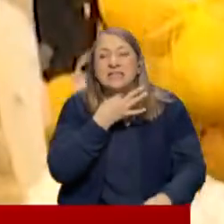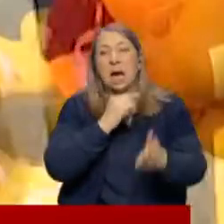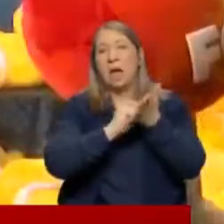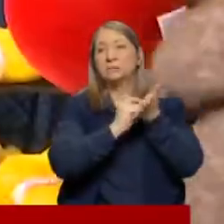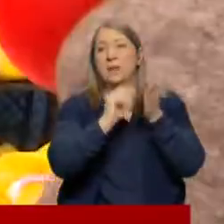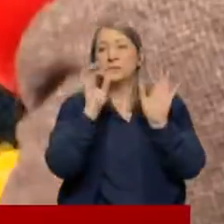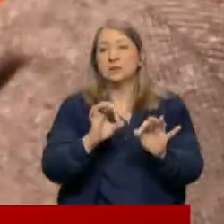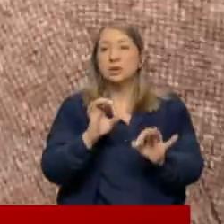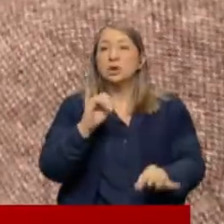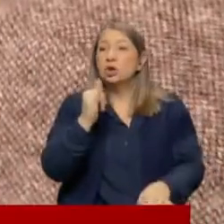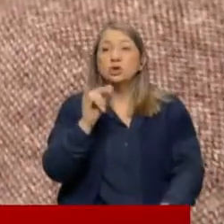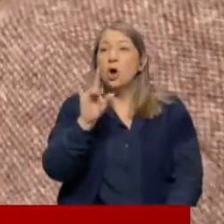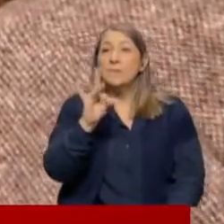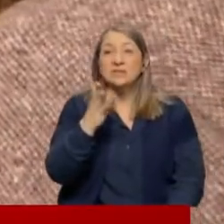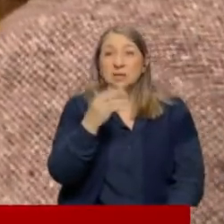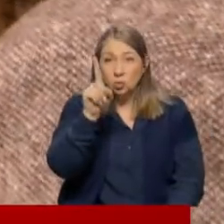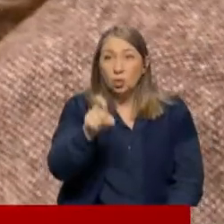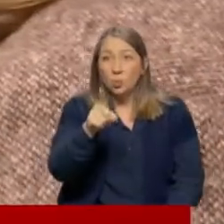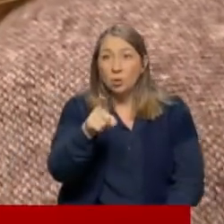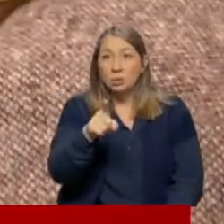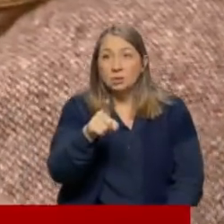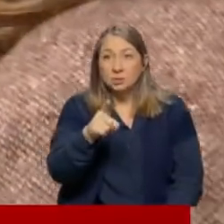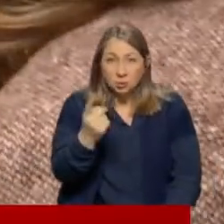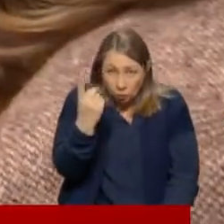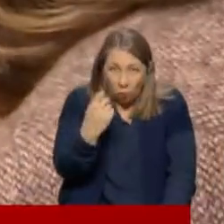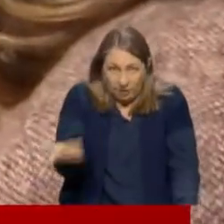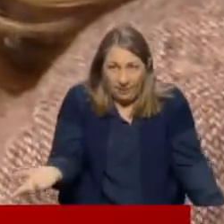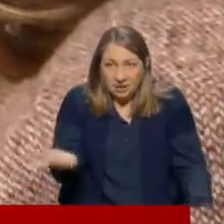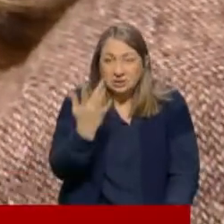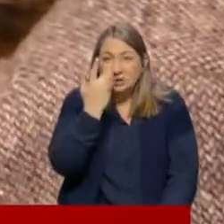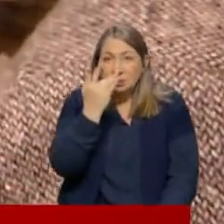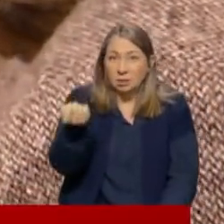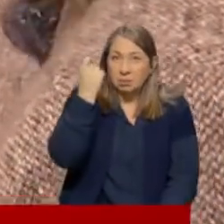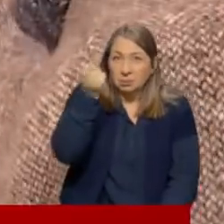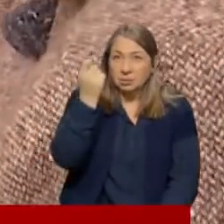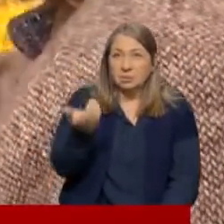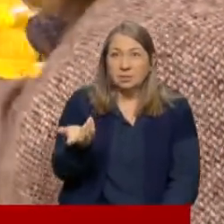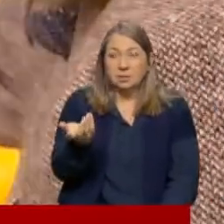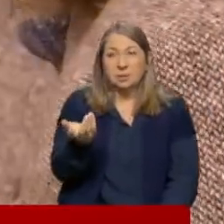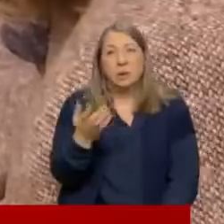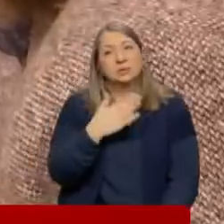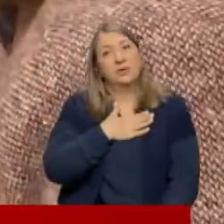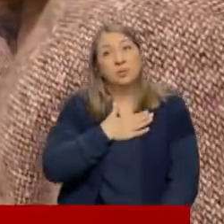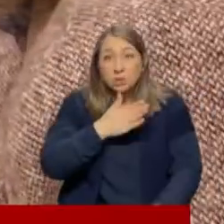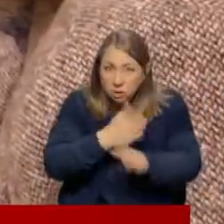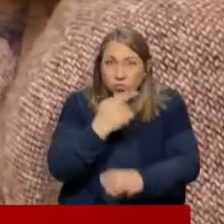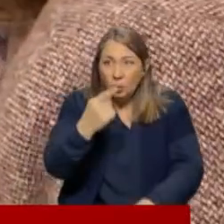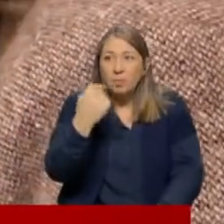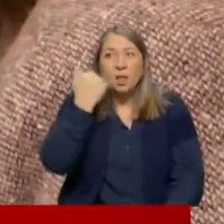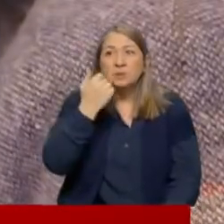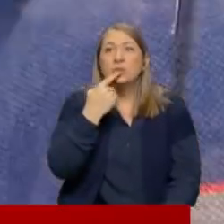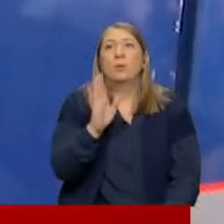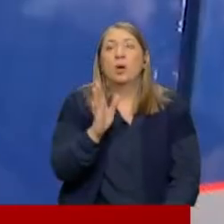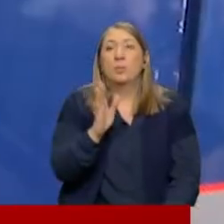yazmaya başladı. Kilosu niye 15 diyorlar mı size? Diyorlar tabii, sahtekar dedikleri bile ne oluyor? Ciddiyim ya, yalan